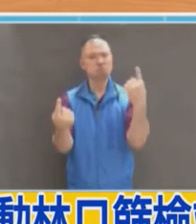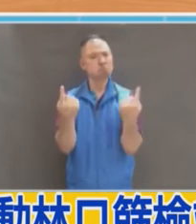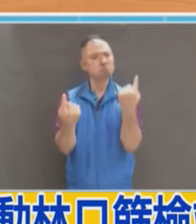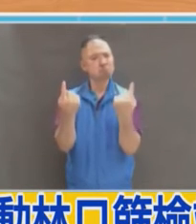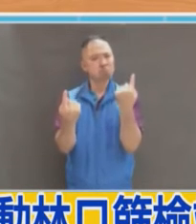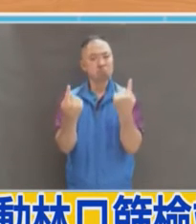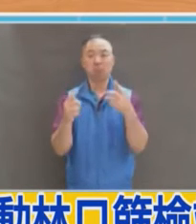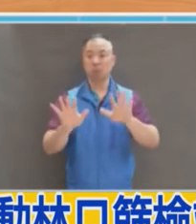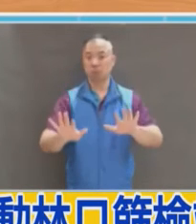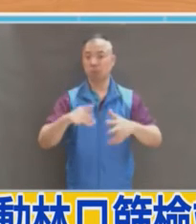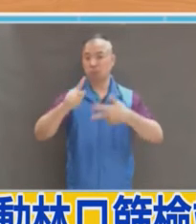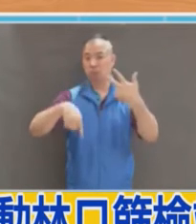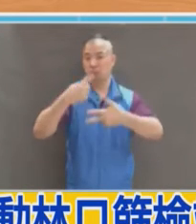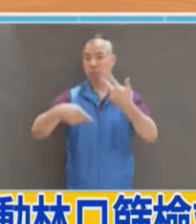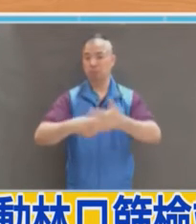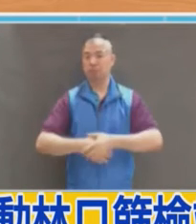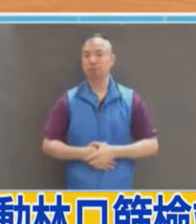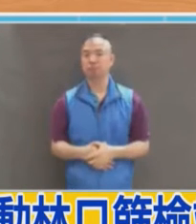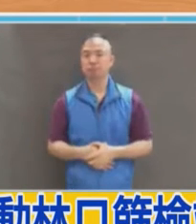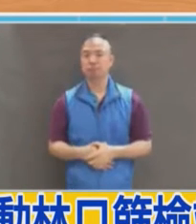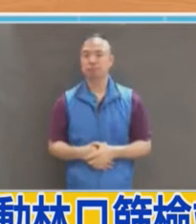五高达